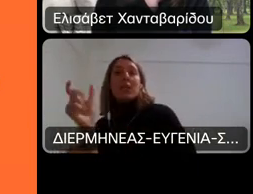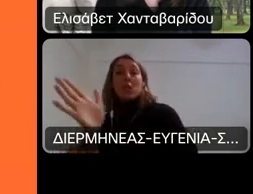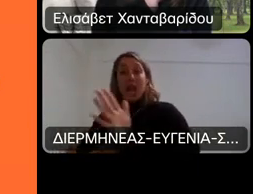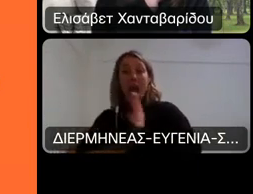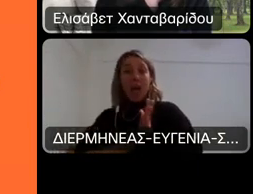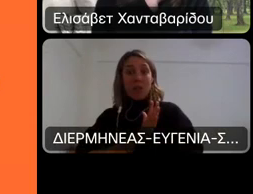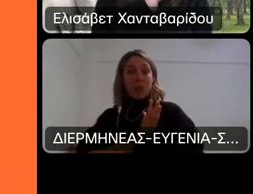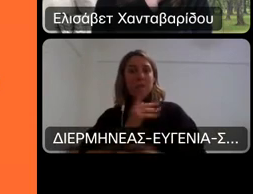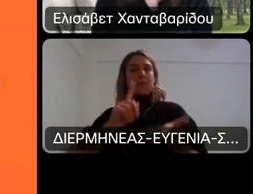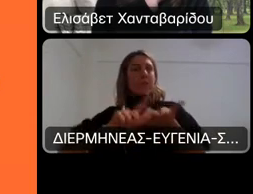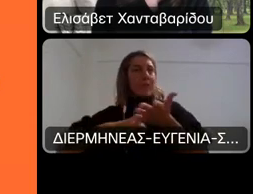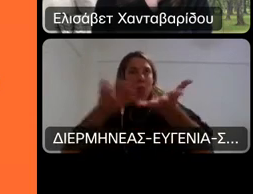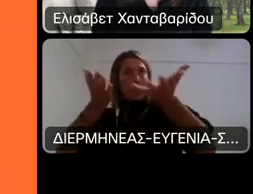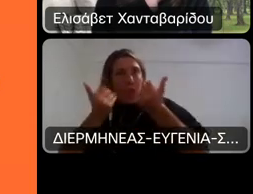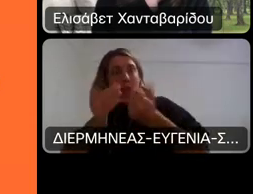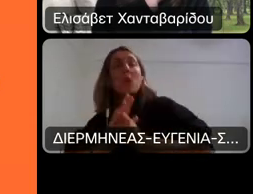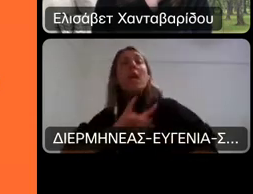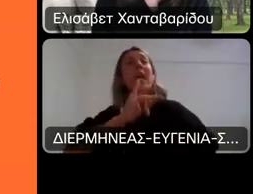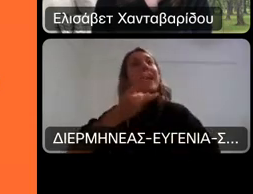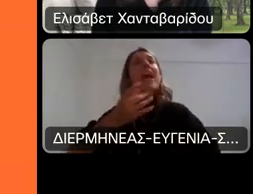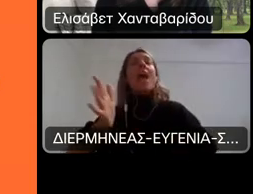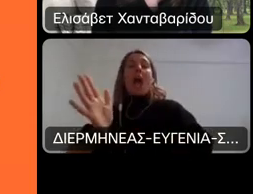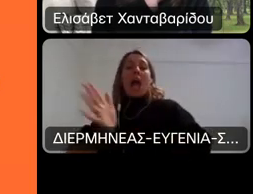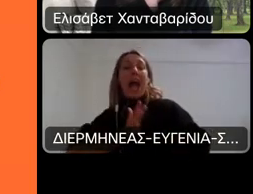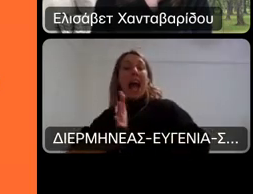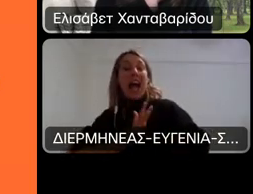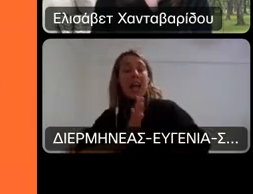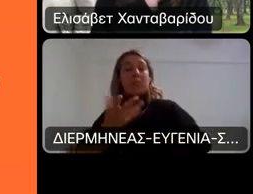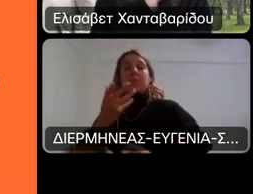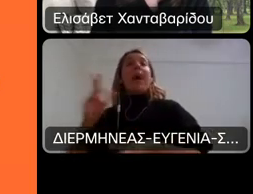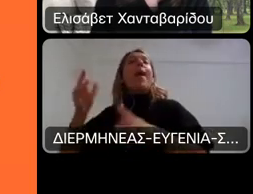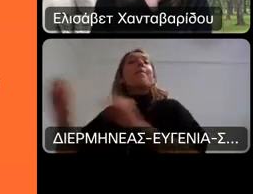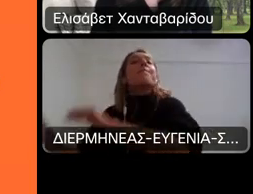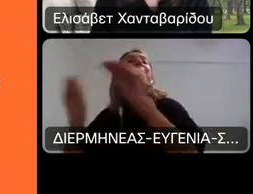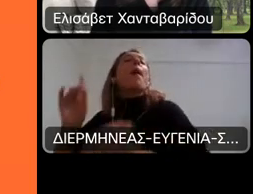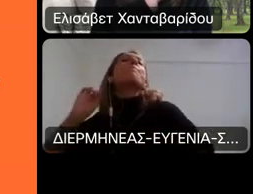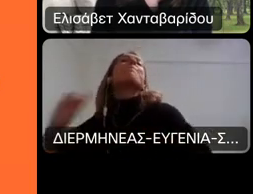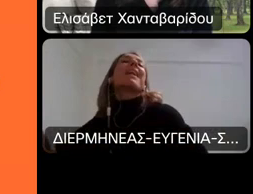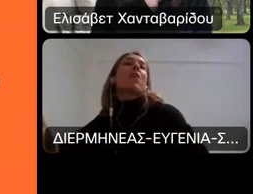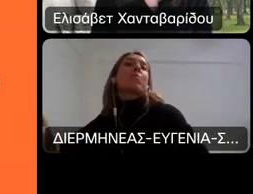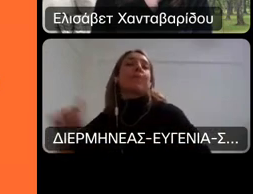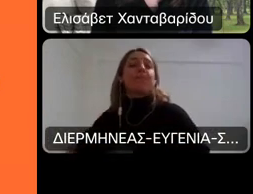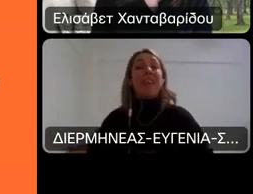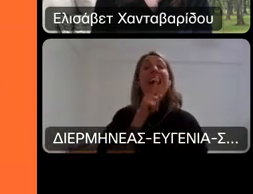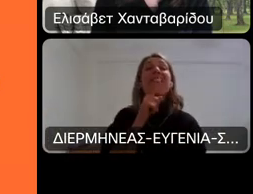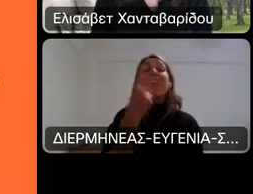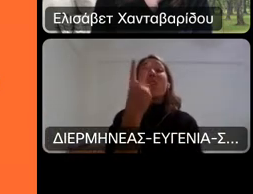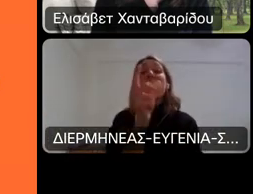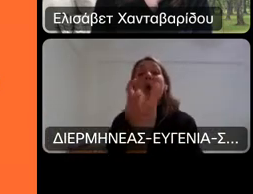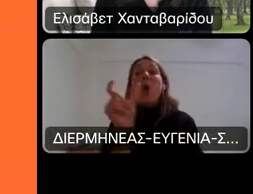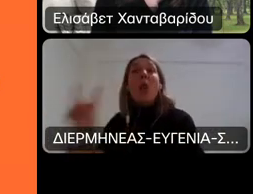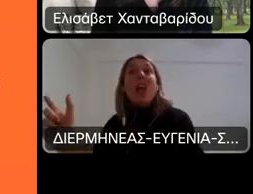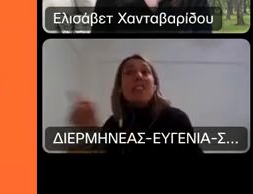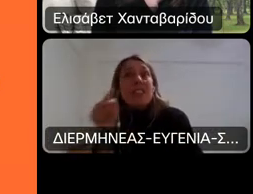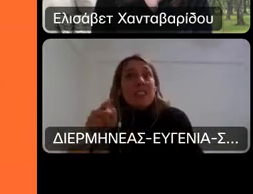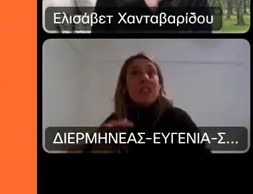λέγαμε στα ελληνικά, και παράνομη μετανάστευση. Αυτοί οι δύο όροι δεν έγιναν μέχρι τώρα αποδεκτοί από